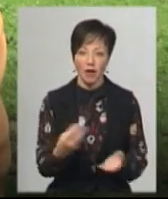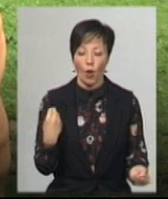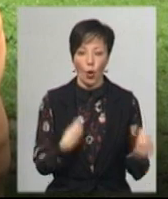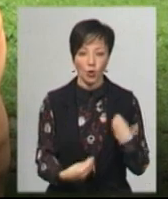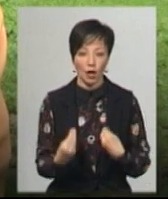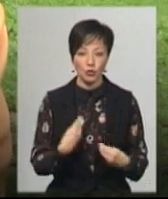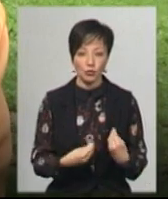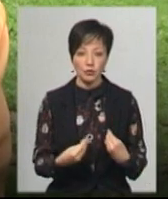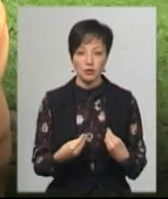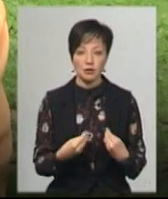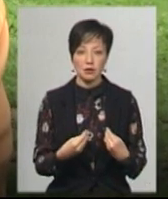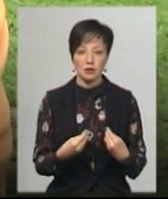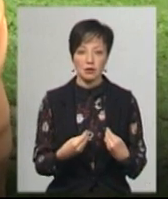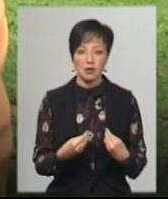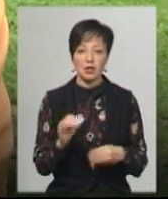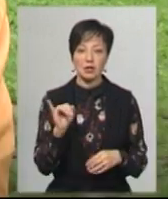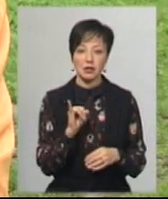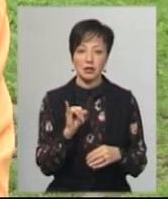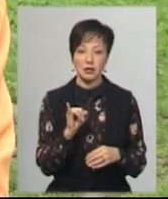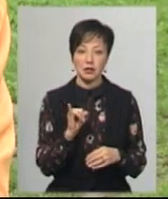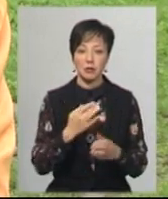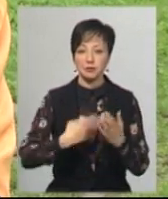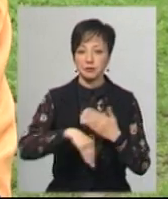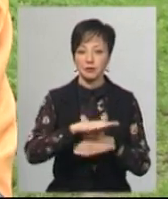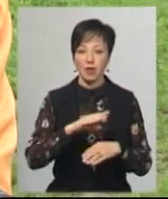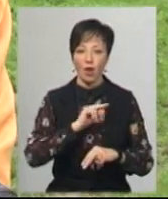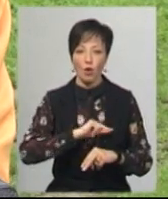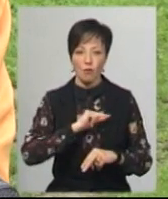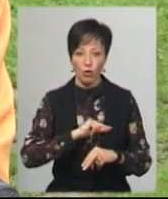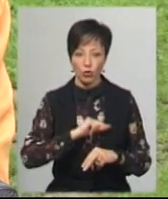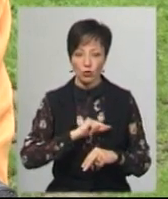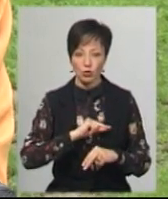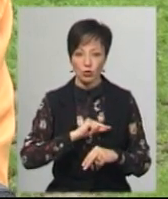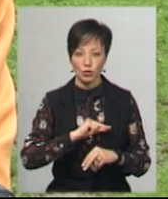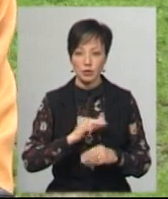Одівся і зібрався йти на роботу.